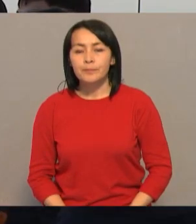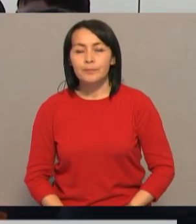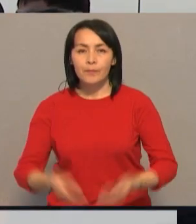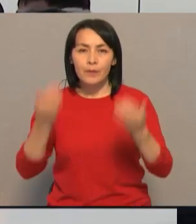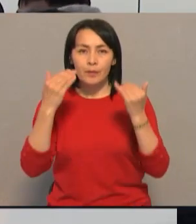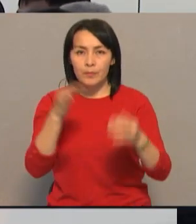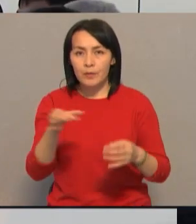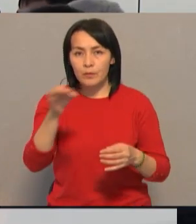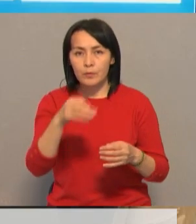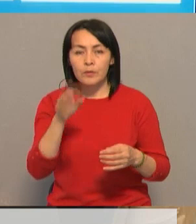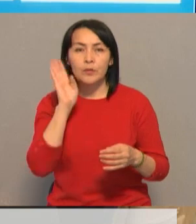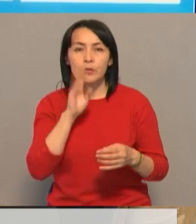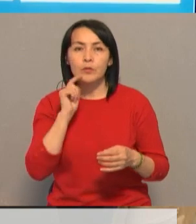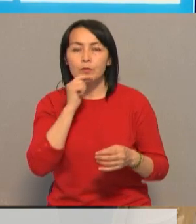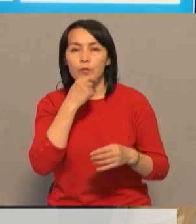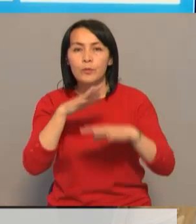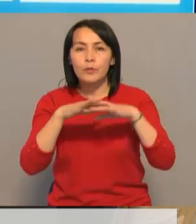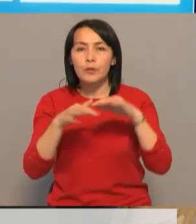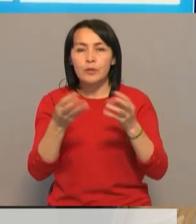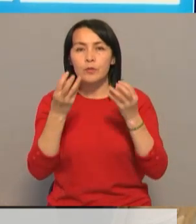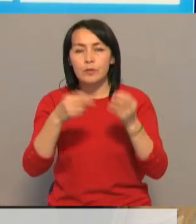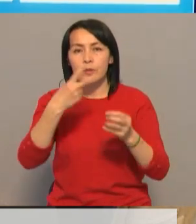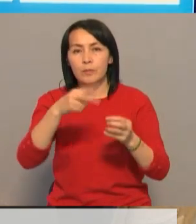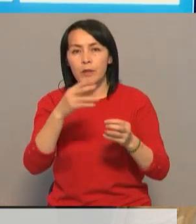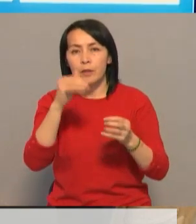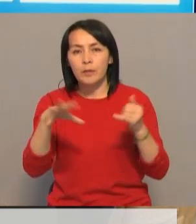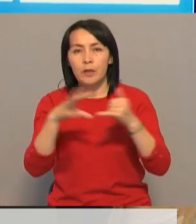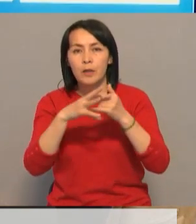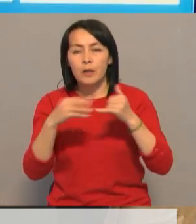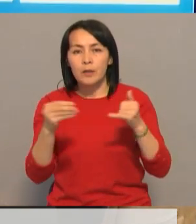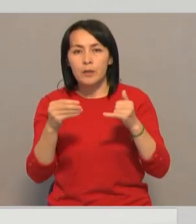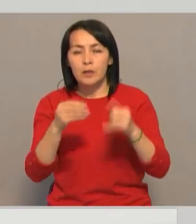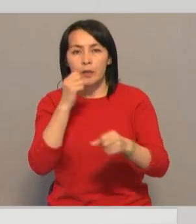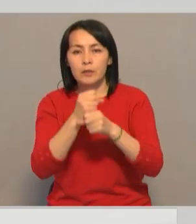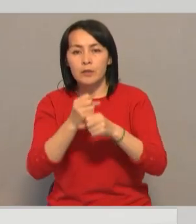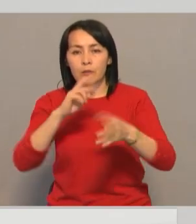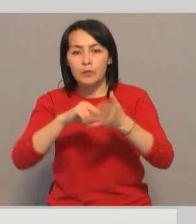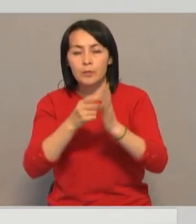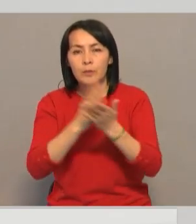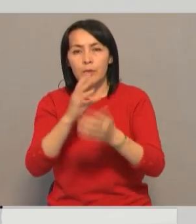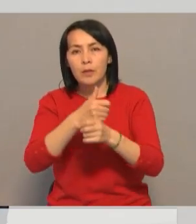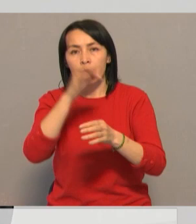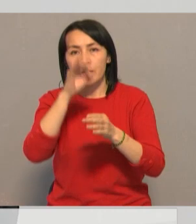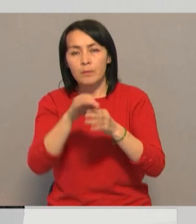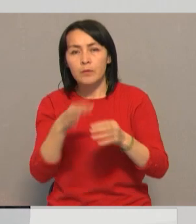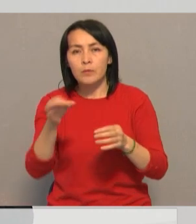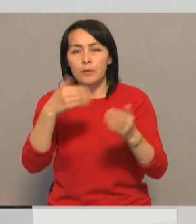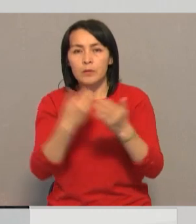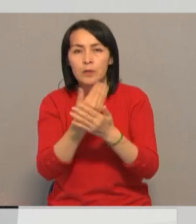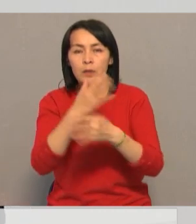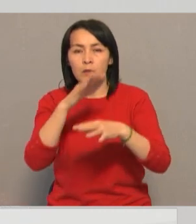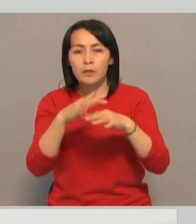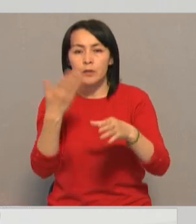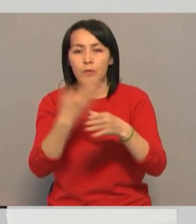Bu yıl oblıста su önemdeu teknologiyasın kosumşa 22 000 gektarğa endiru josparlanuda. Negizgi maqsat öngirde jaña